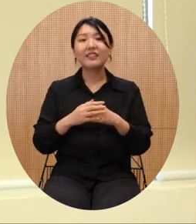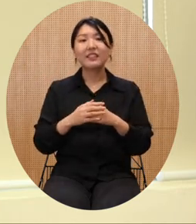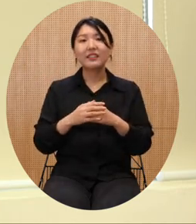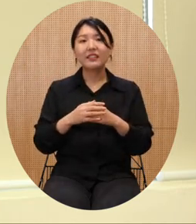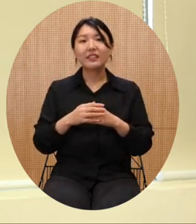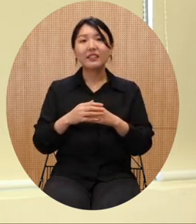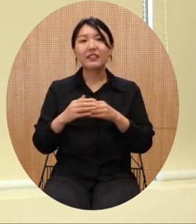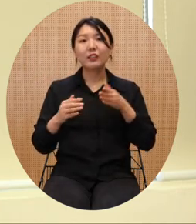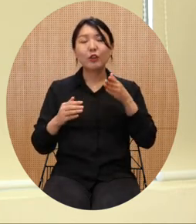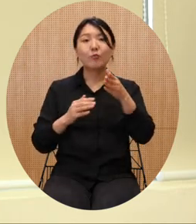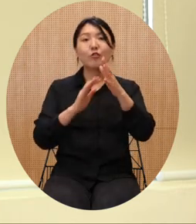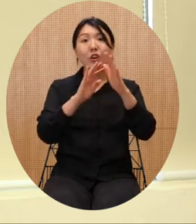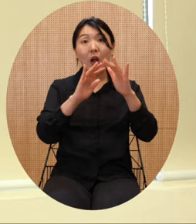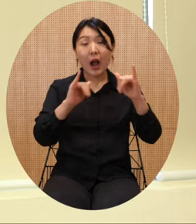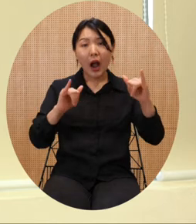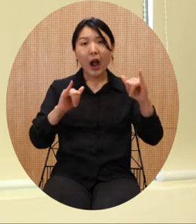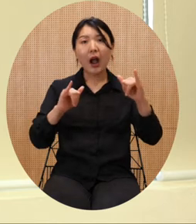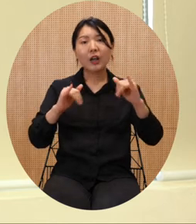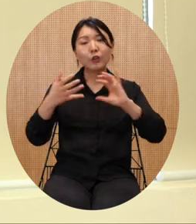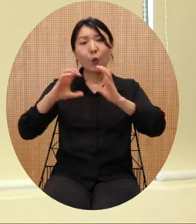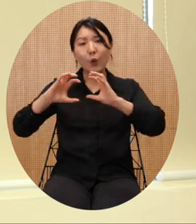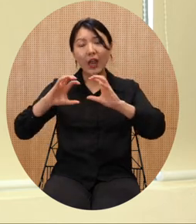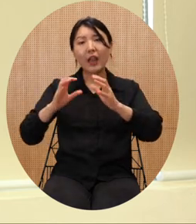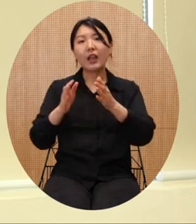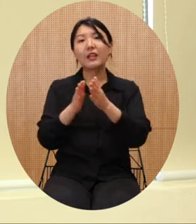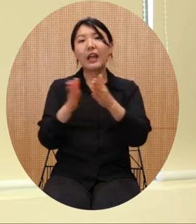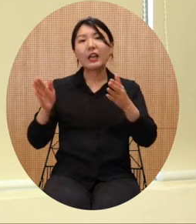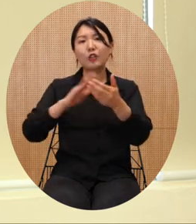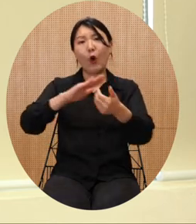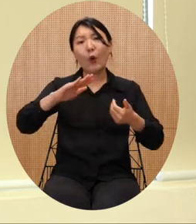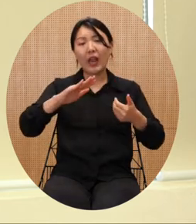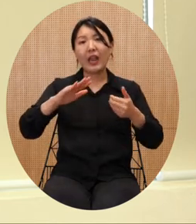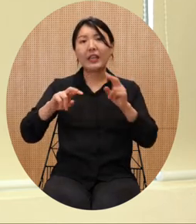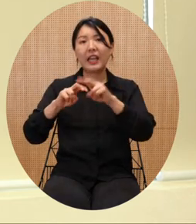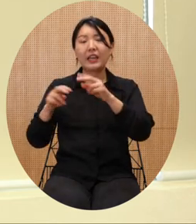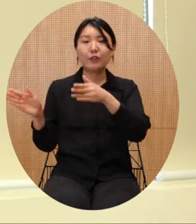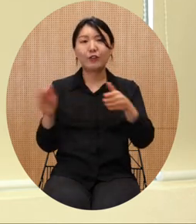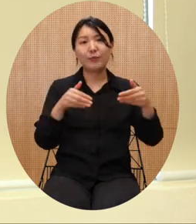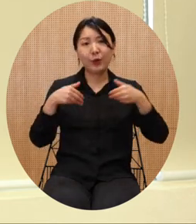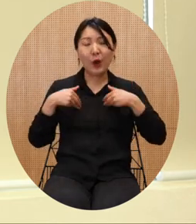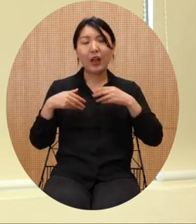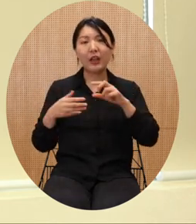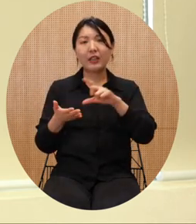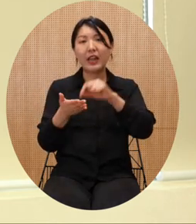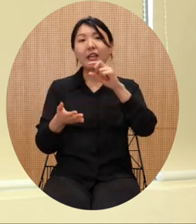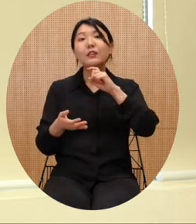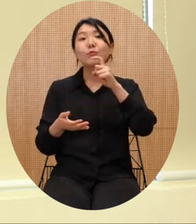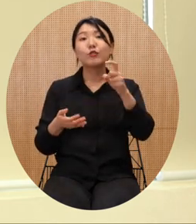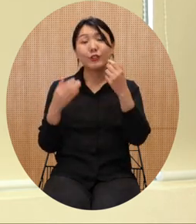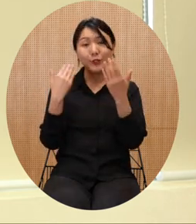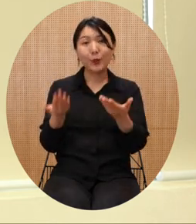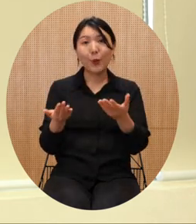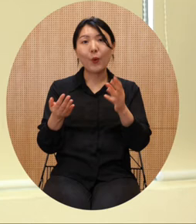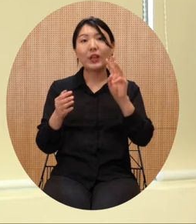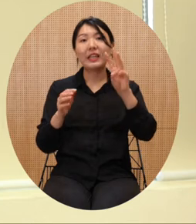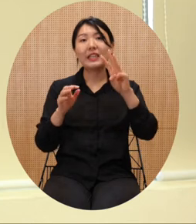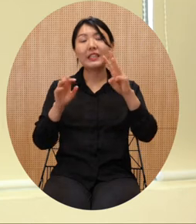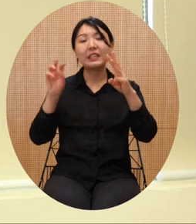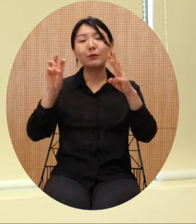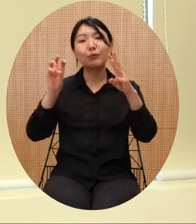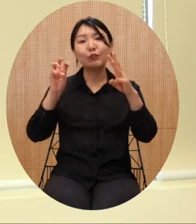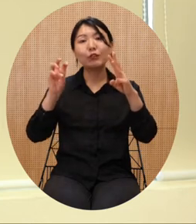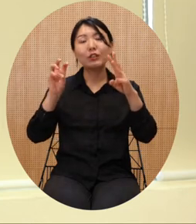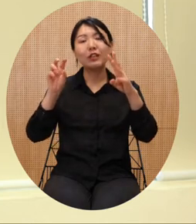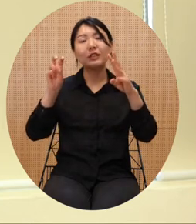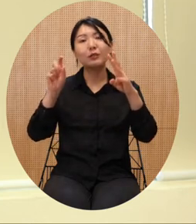전문가 토론을 위해서 잠깐의 자리 정리 시간이 필요합니다. 약 10분 정도 후식 후에 3시 10분에 종합